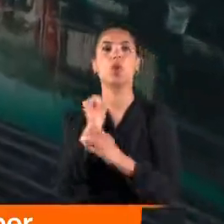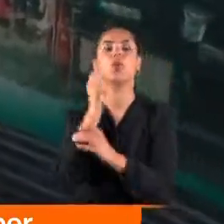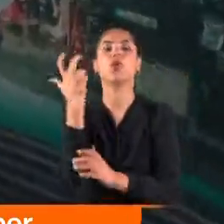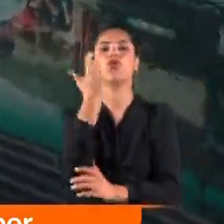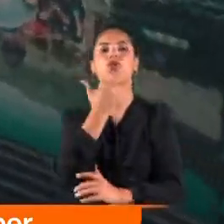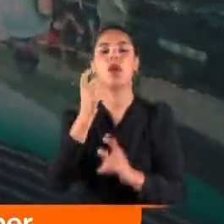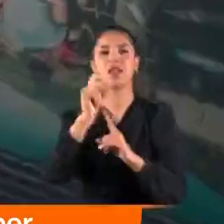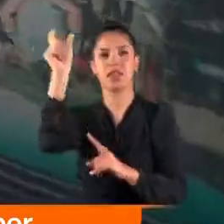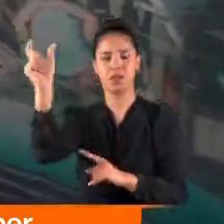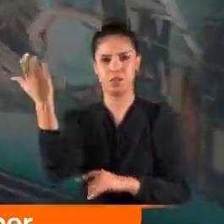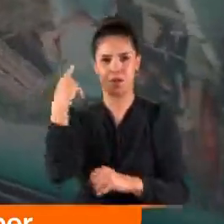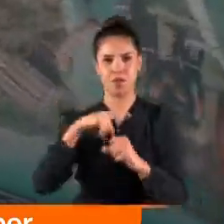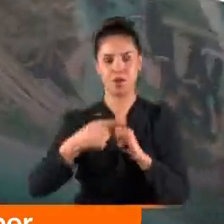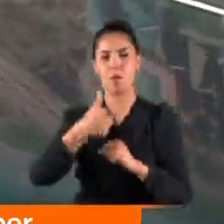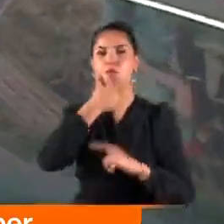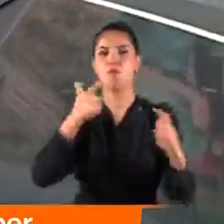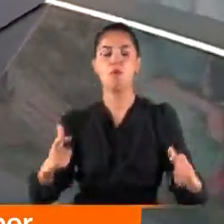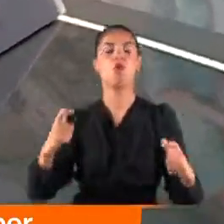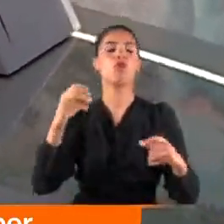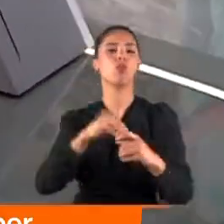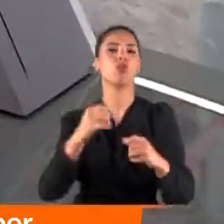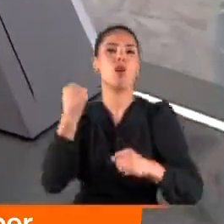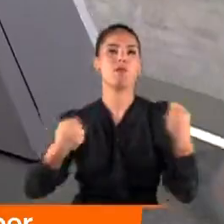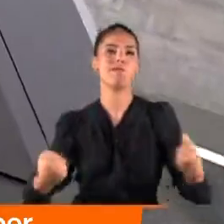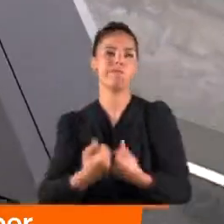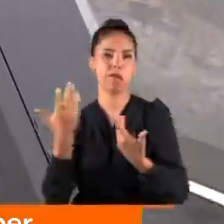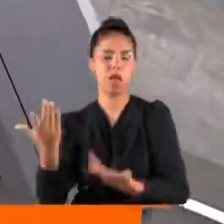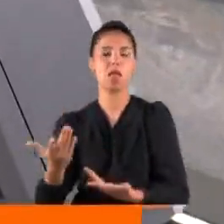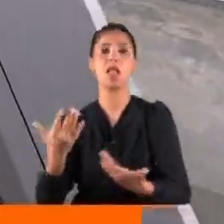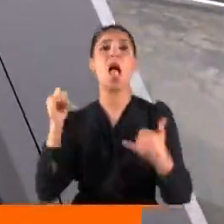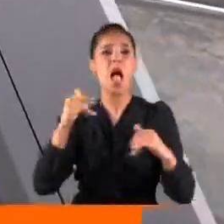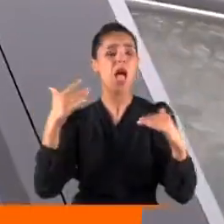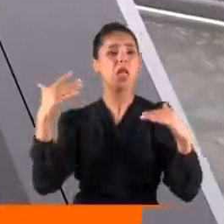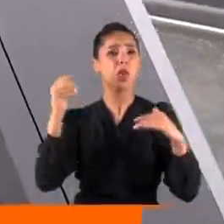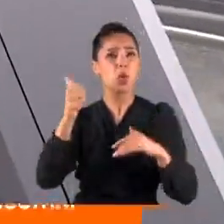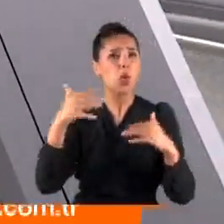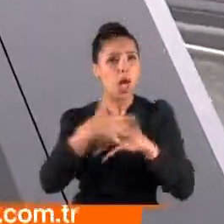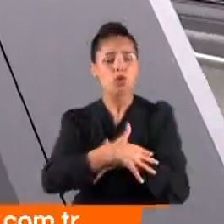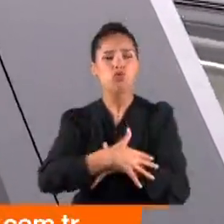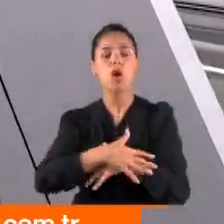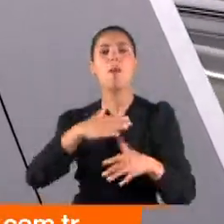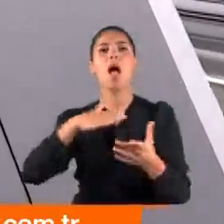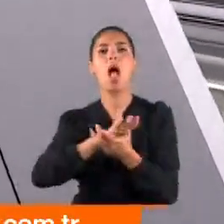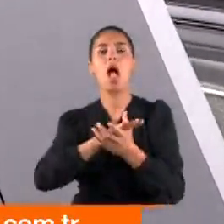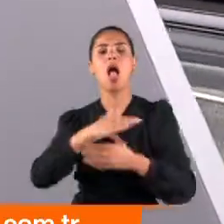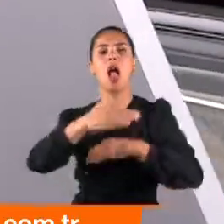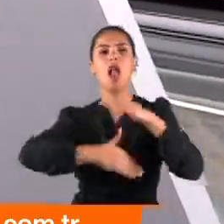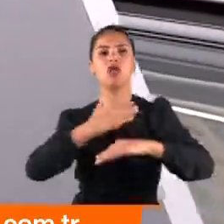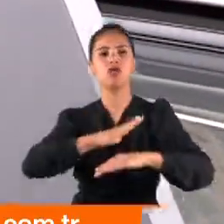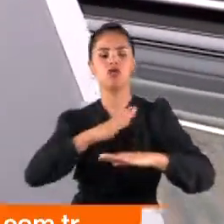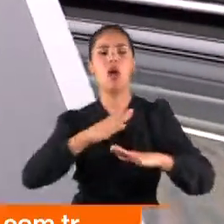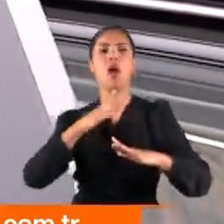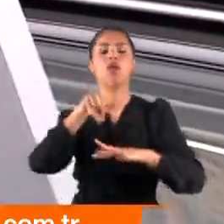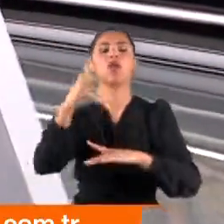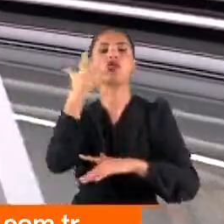Usta sanatçı İbrahim Tatlıses geçen hafta Bodrum'da trafik kazası geçirmişti. Aynı günün akşamında ayağında alçıyla sahneye de çıkmıştı. O güne dair çok